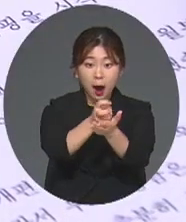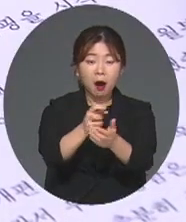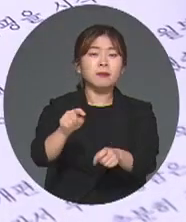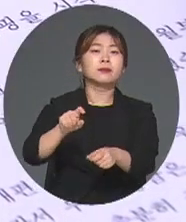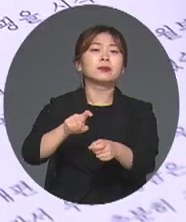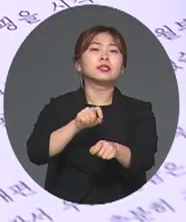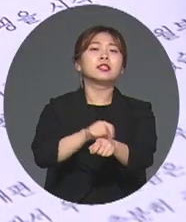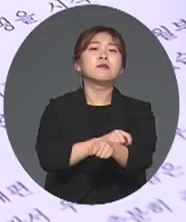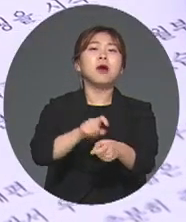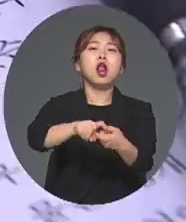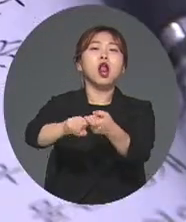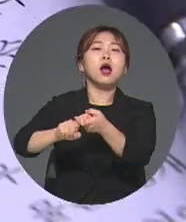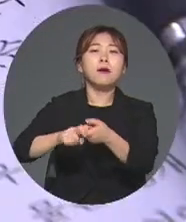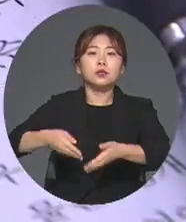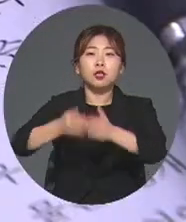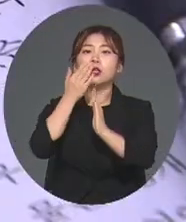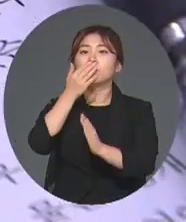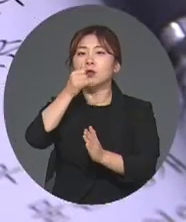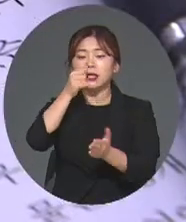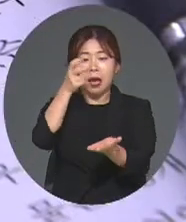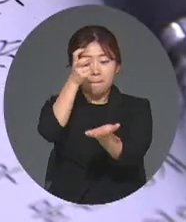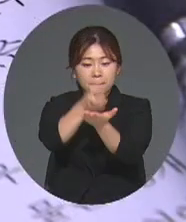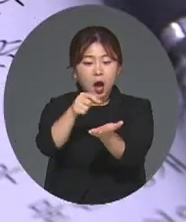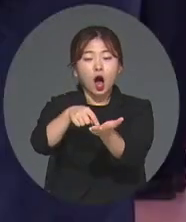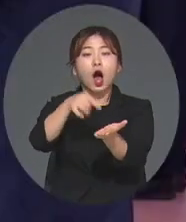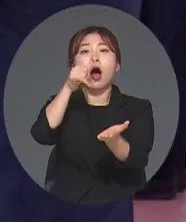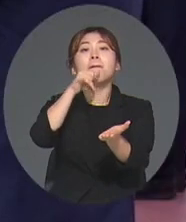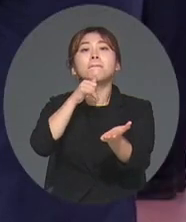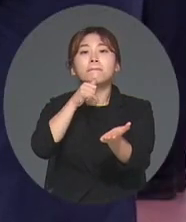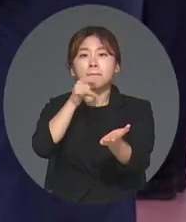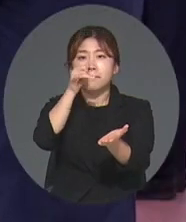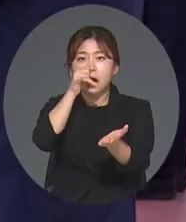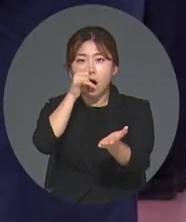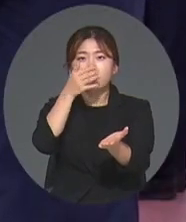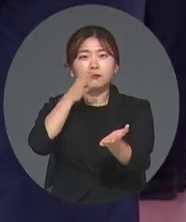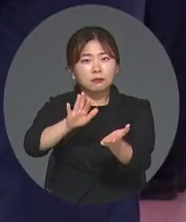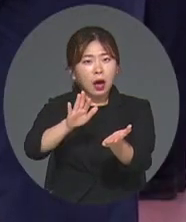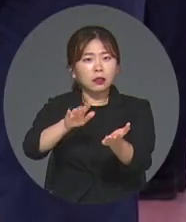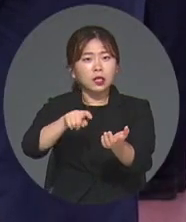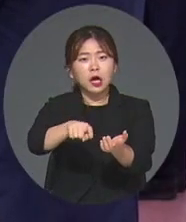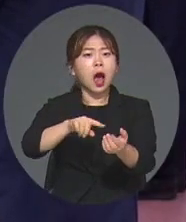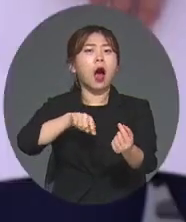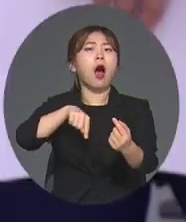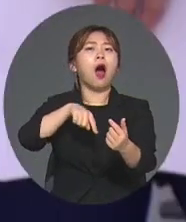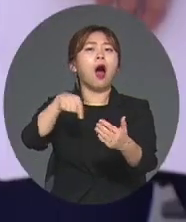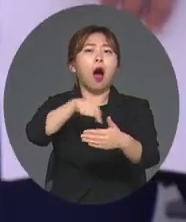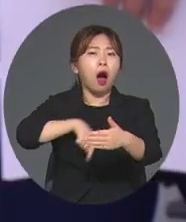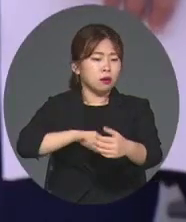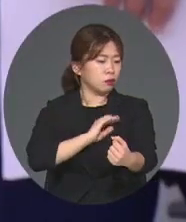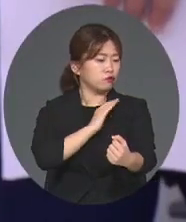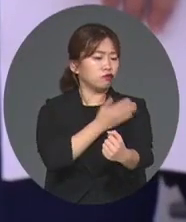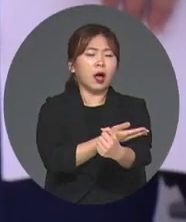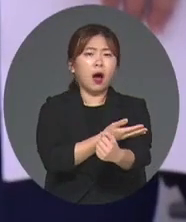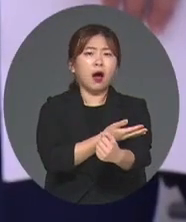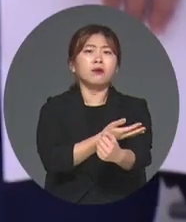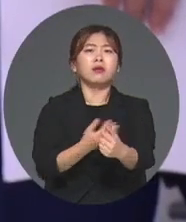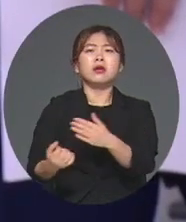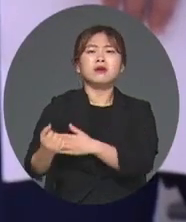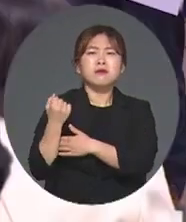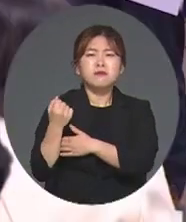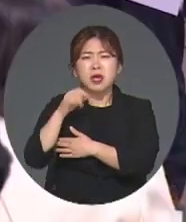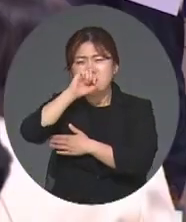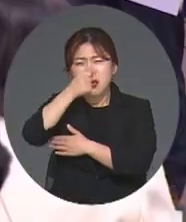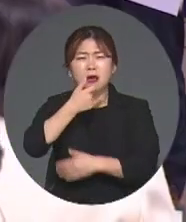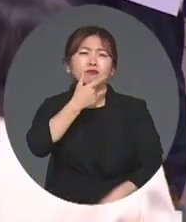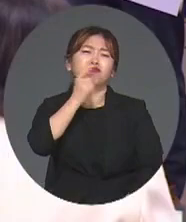근거 조항만 있을 뿐 광역 업무 처리에 대한 독자적인 권한이 없고 재정 지원에 관한 근거도 부족하다고